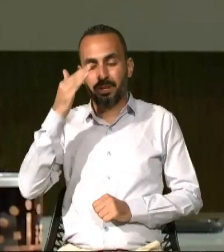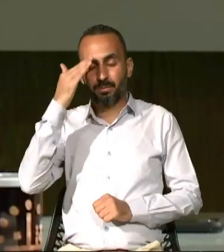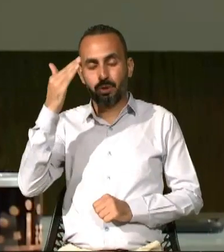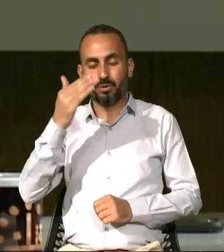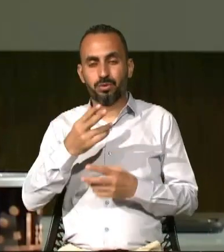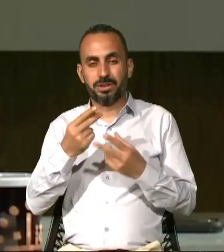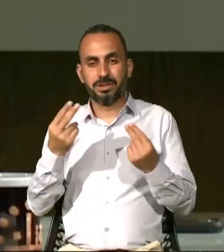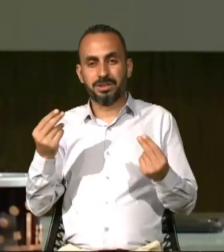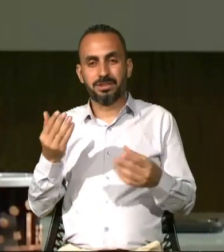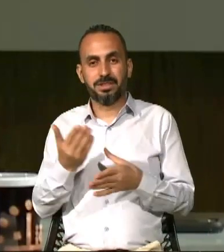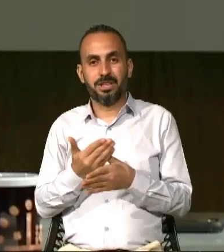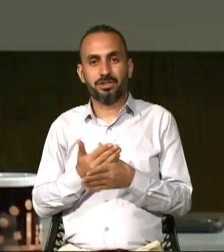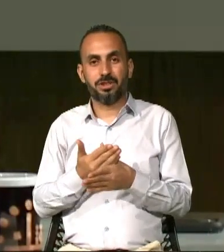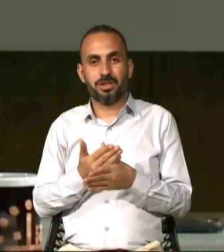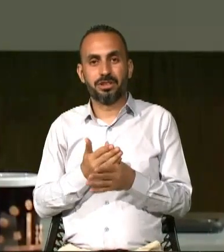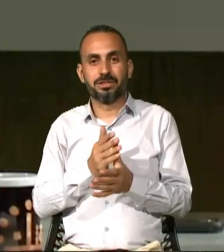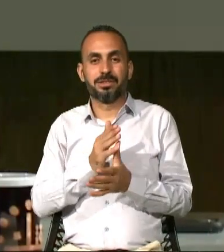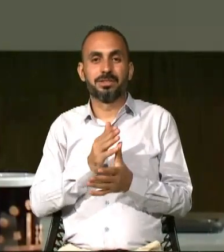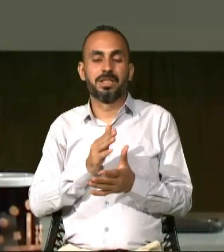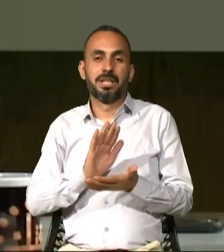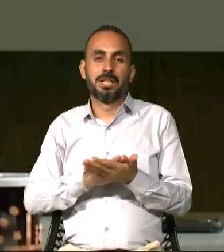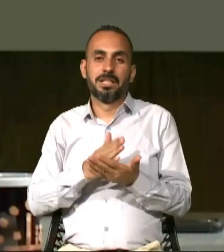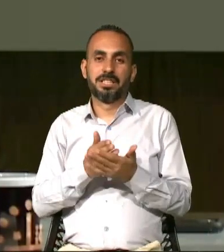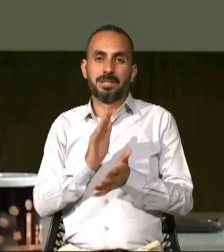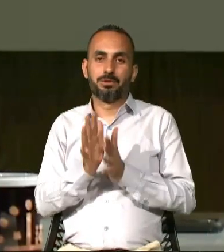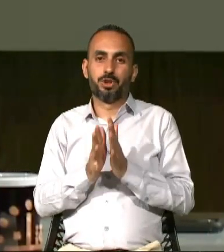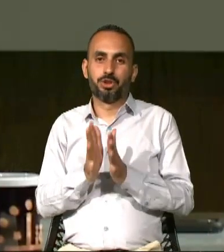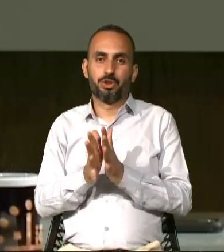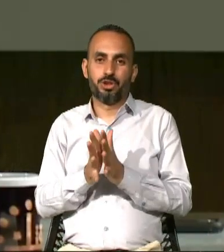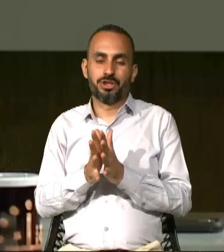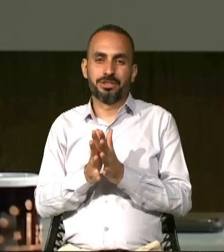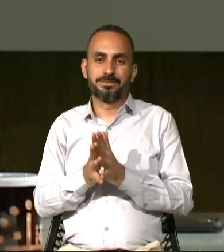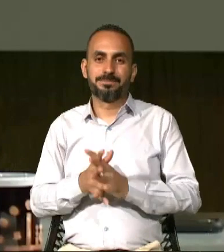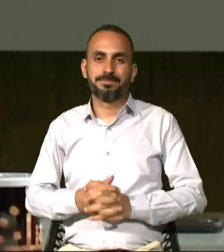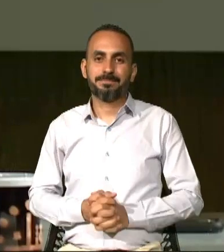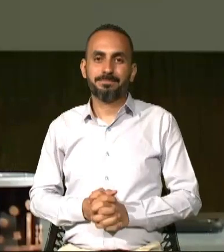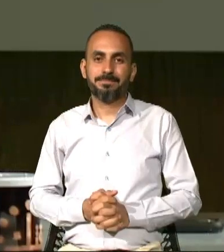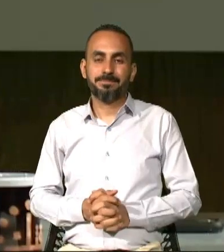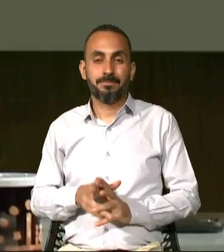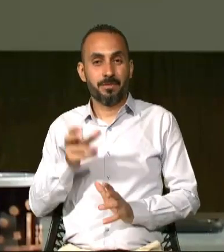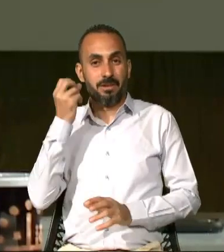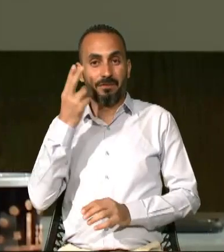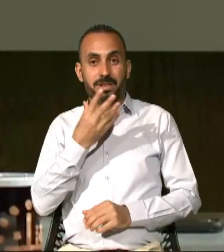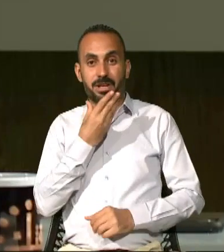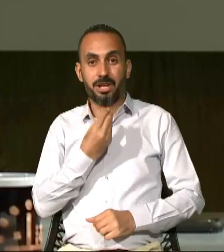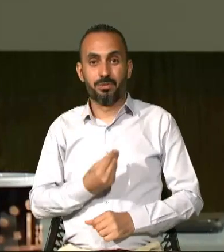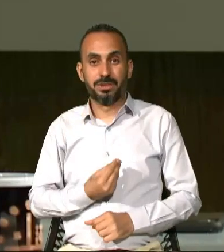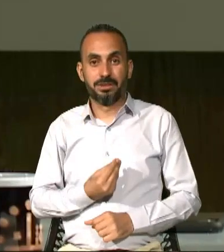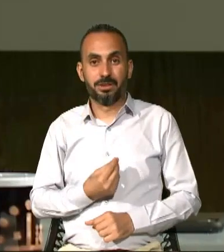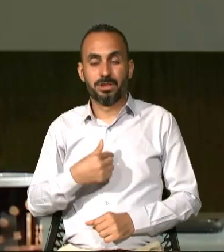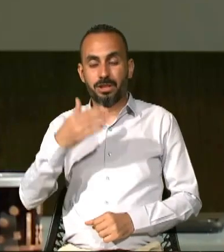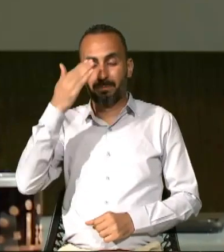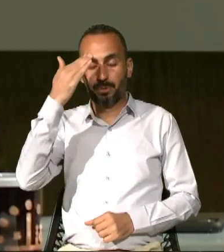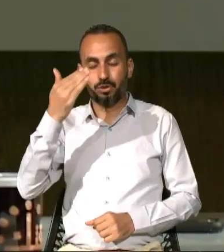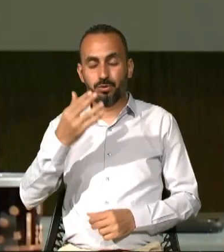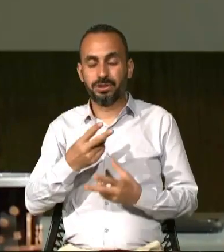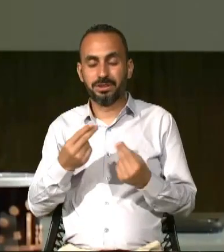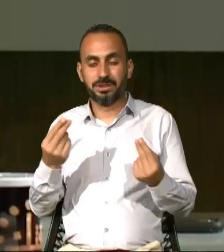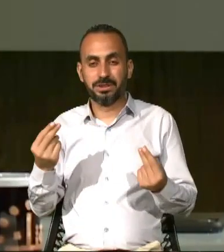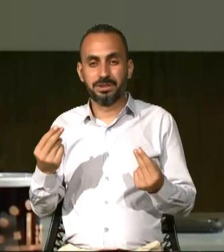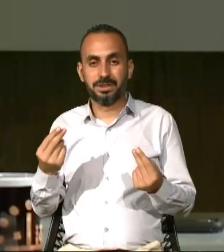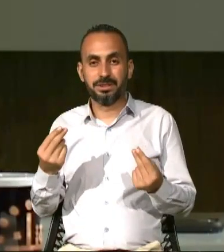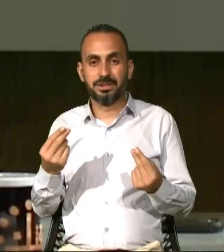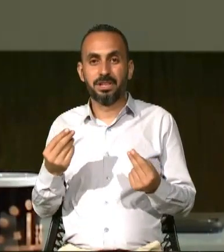دي حاجه روعه بصراحه. ربنا يبارك. يعني صراحه فكره من السماء. وانا بشكر الرب لاجلك ولاجل قياده الروح